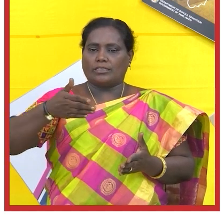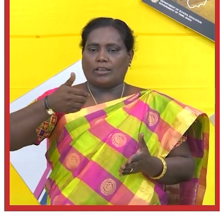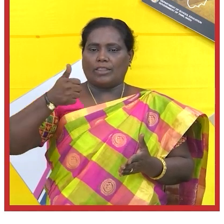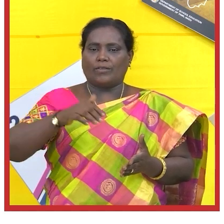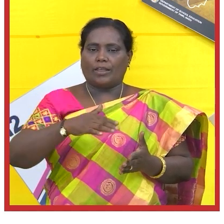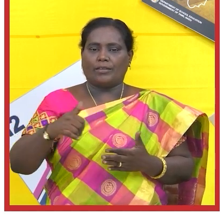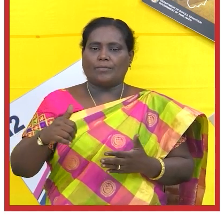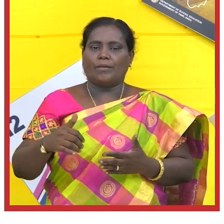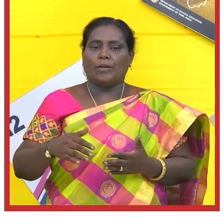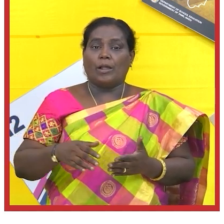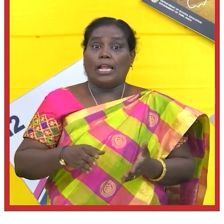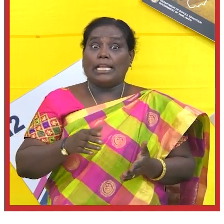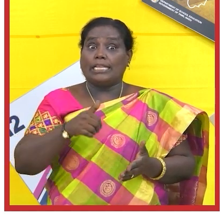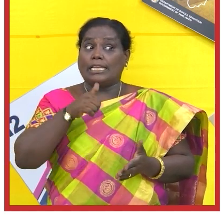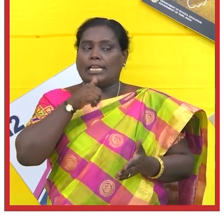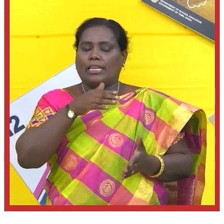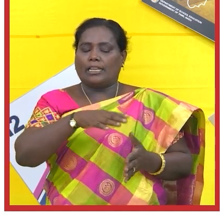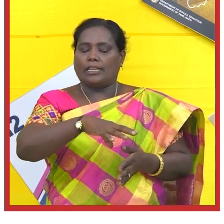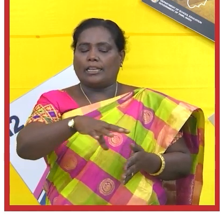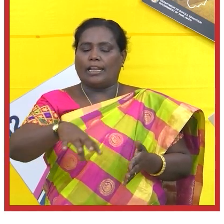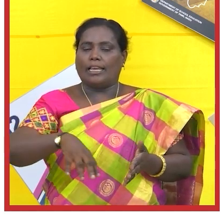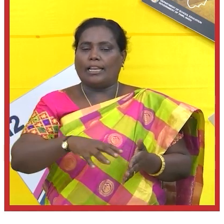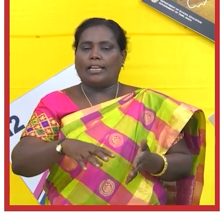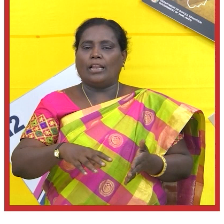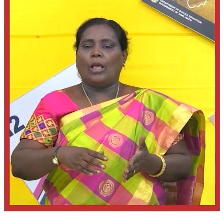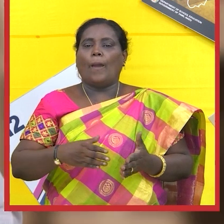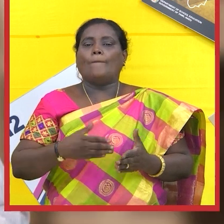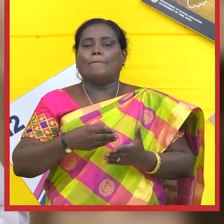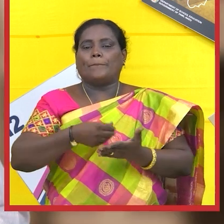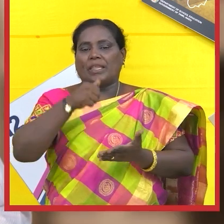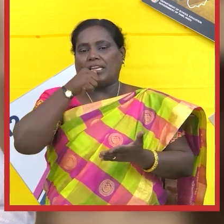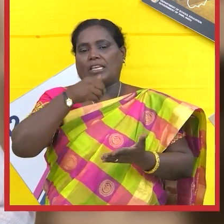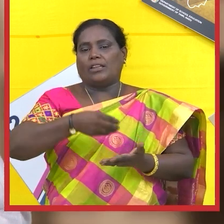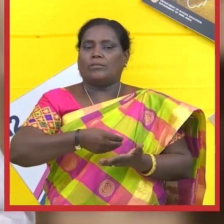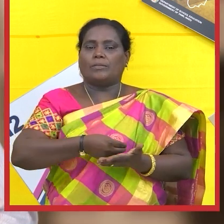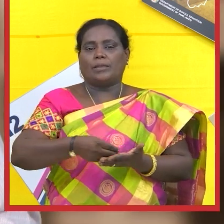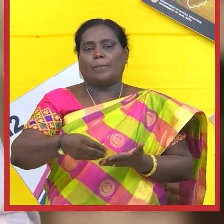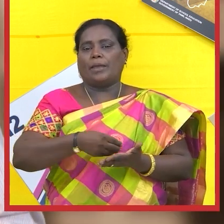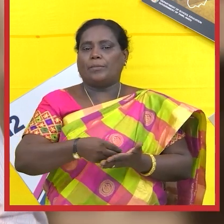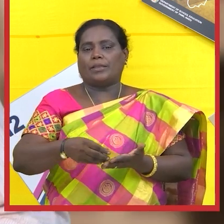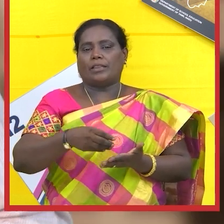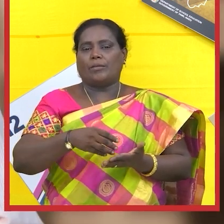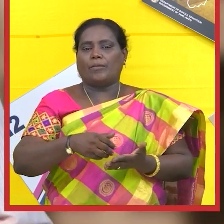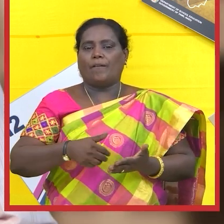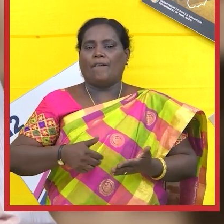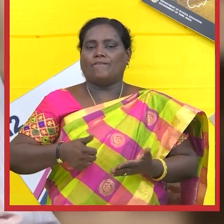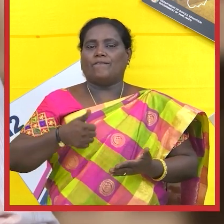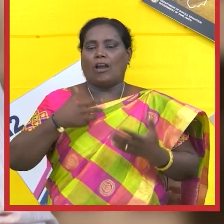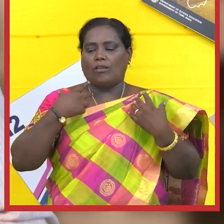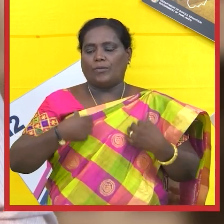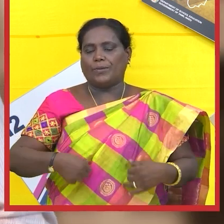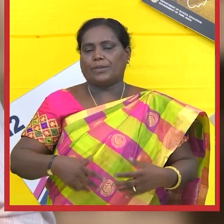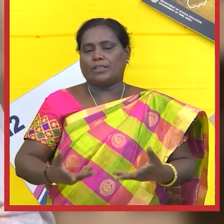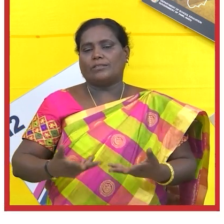கிணறுகளையும் நீர்நிலைகளிலும் ஒடுக்கப்பட்ட பிரிவு மக்கள் பயன்படுத்தி கொள்ளலாம் என்று சட்டம் இயற்றி அவர்களுக்கு ஒரு வாழ்வு கொடுத்தது